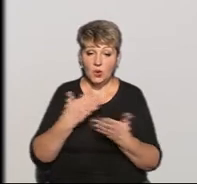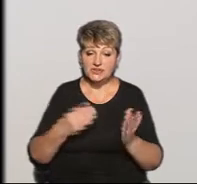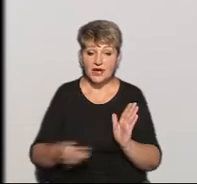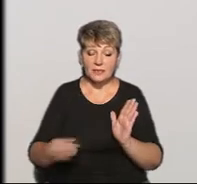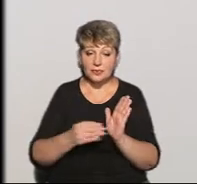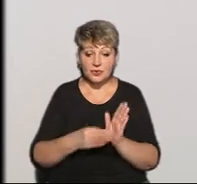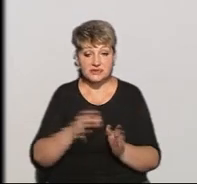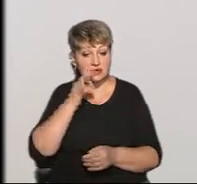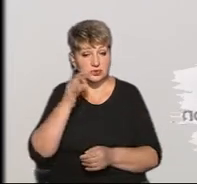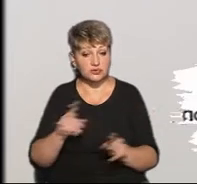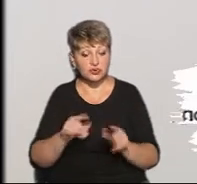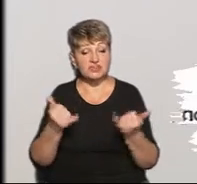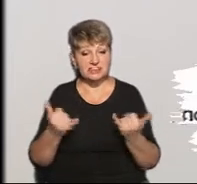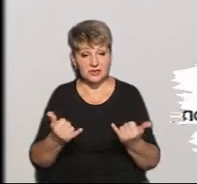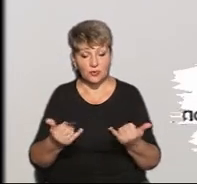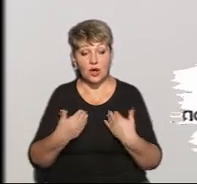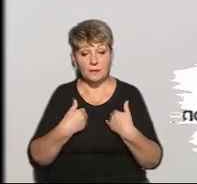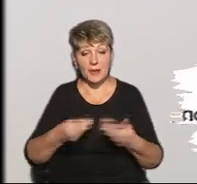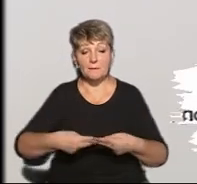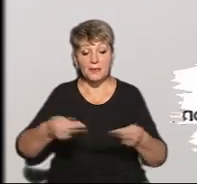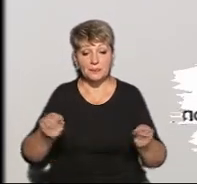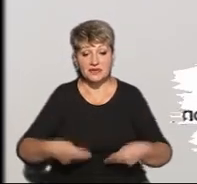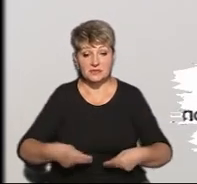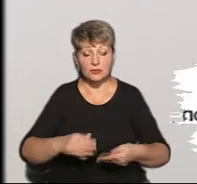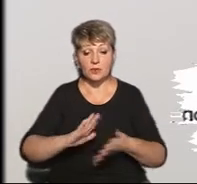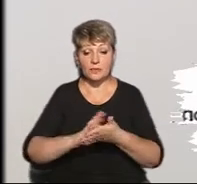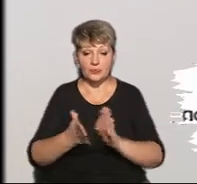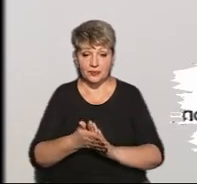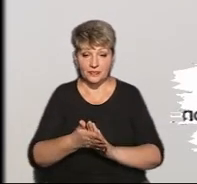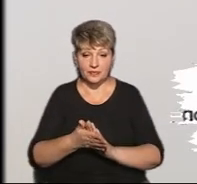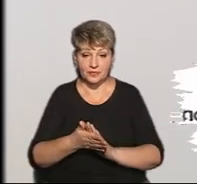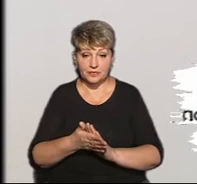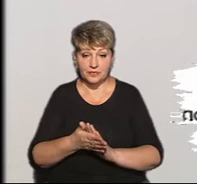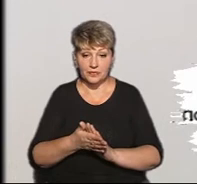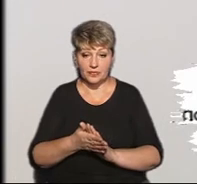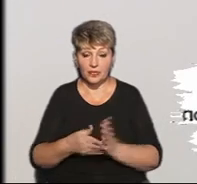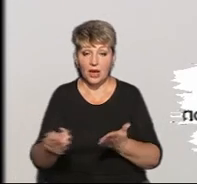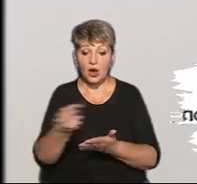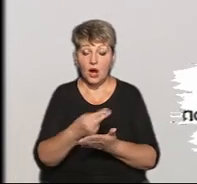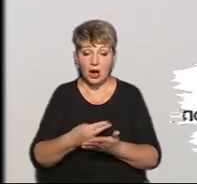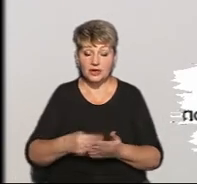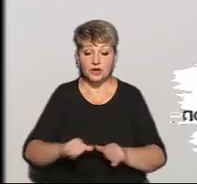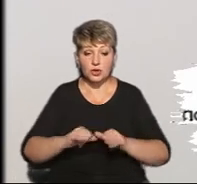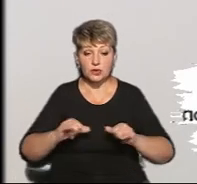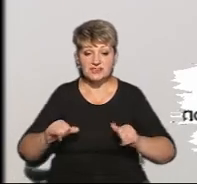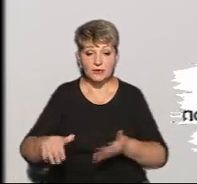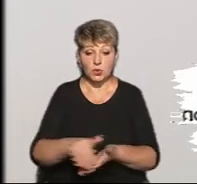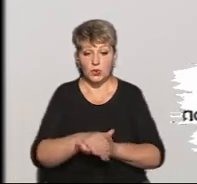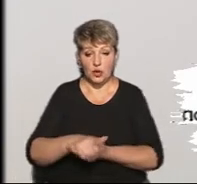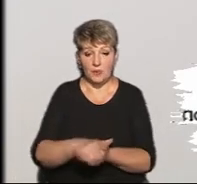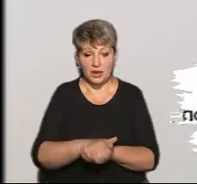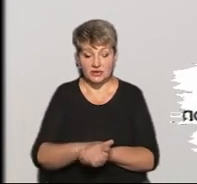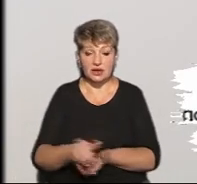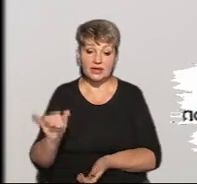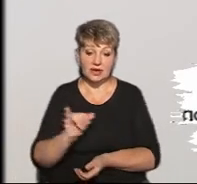пункт зазначу, що сьогодні ми підписали декларацію, карта розвитку громади.